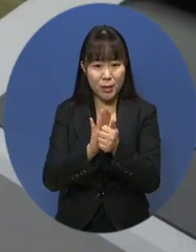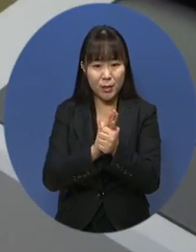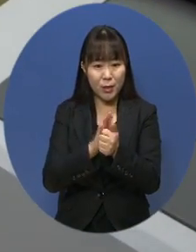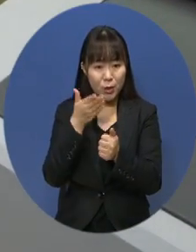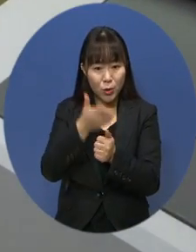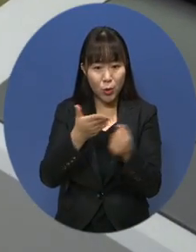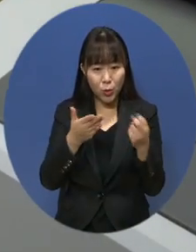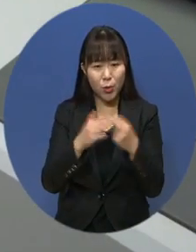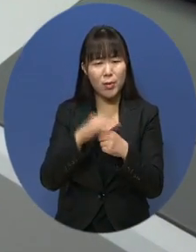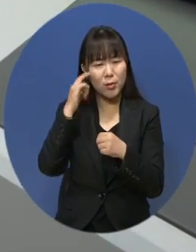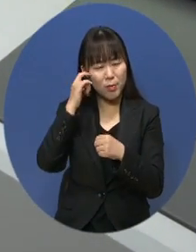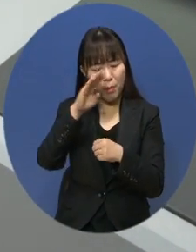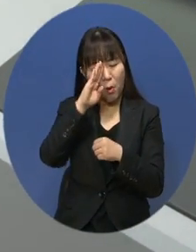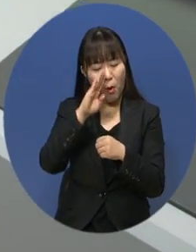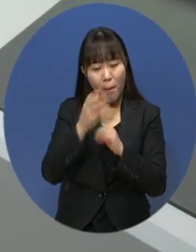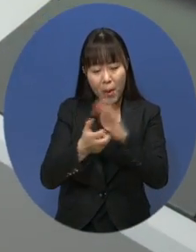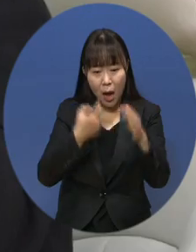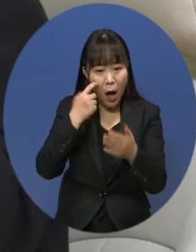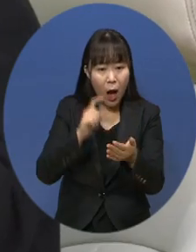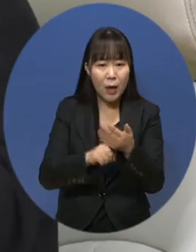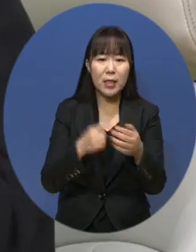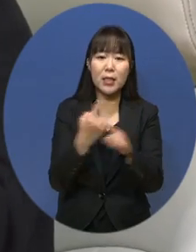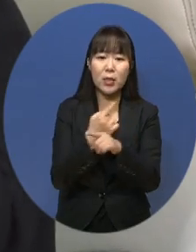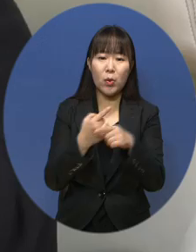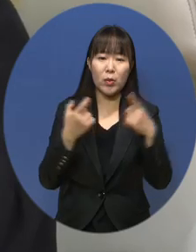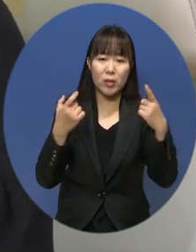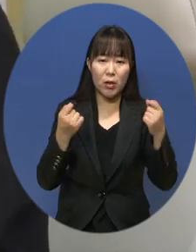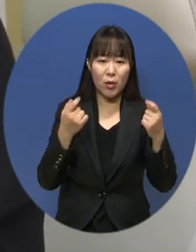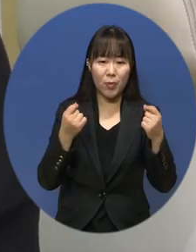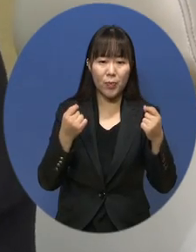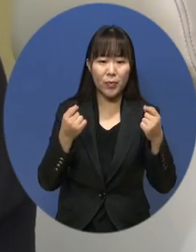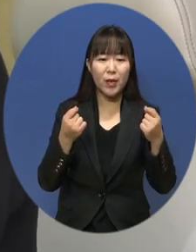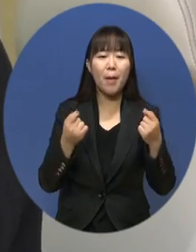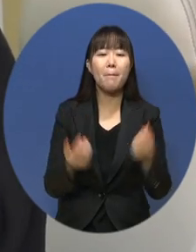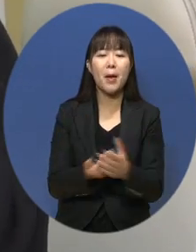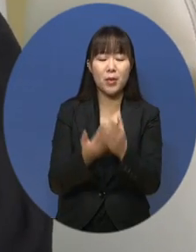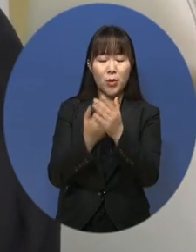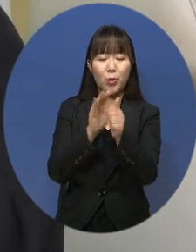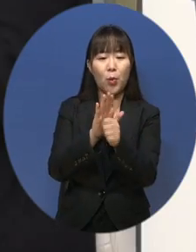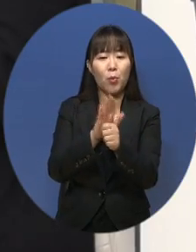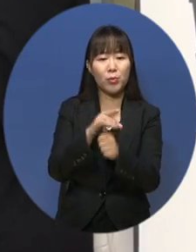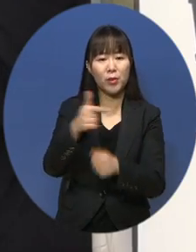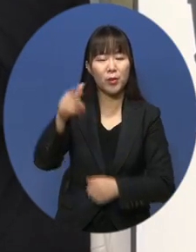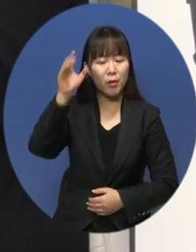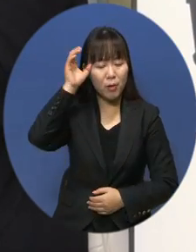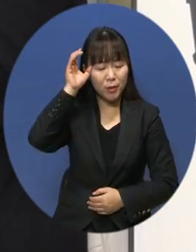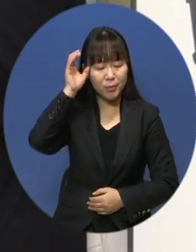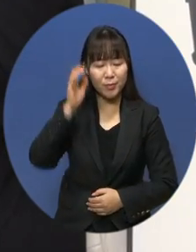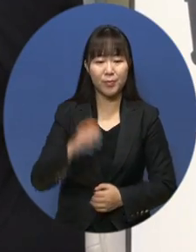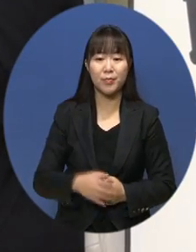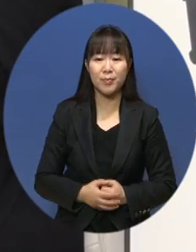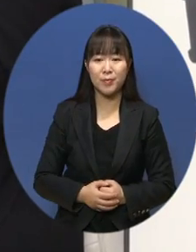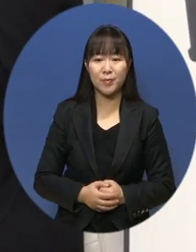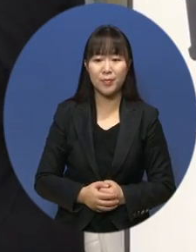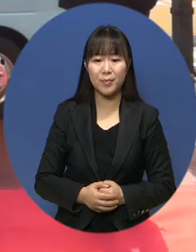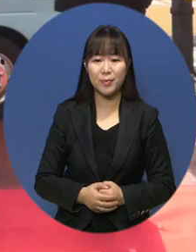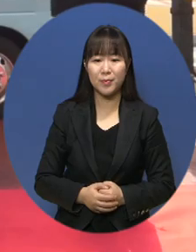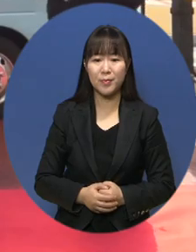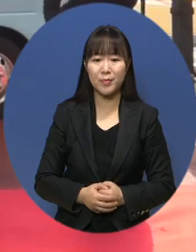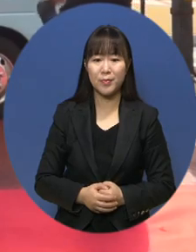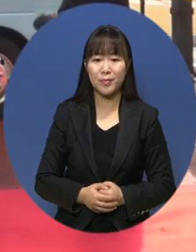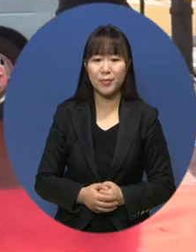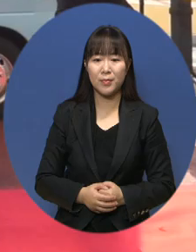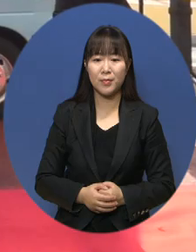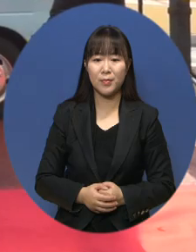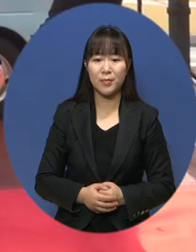및 정신질환의 조기 발견과 치료 등 정신건강 향상에 도움이 될 것을 기대하고 있습니다. 복지TV